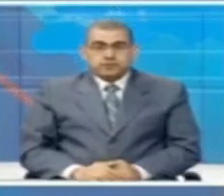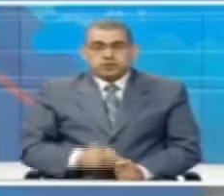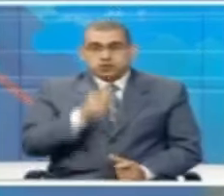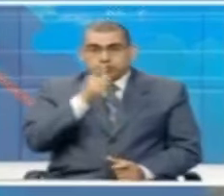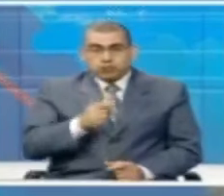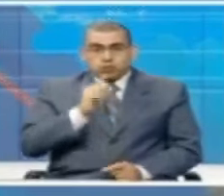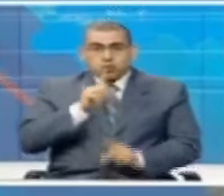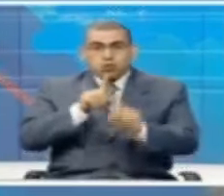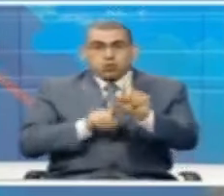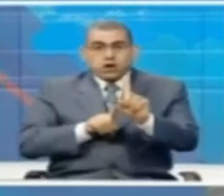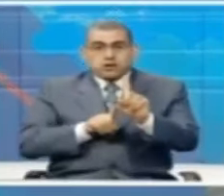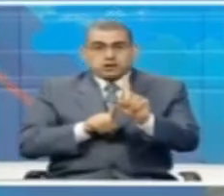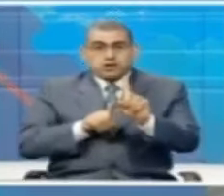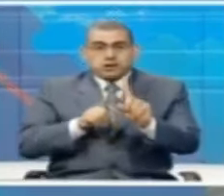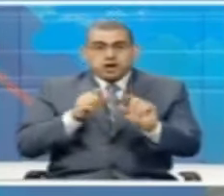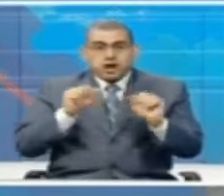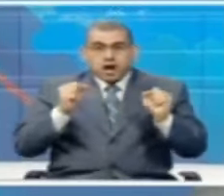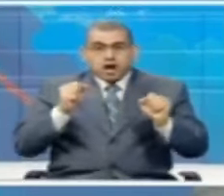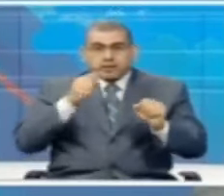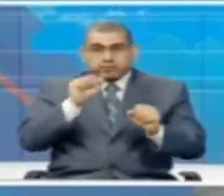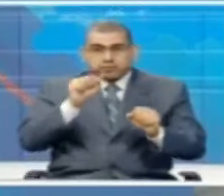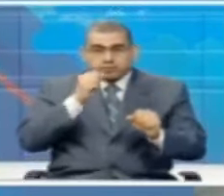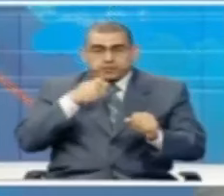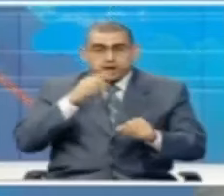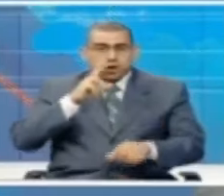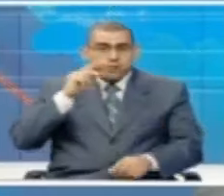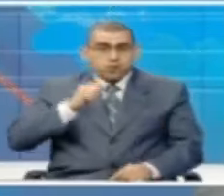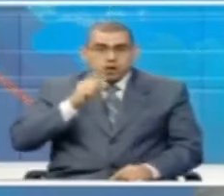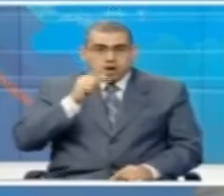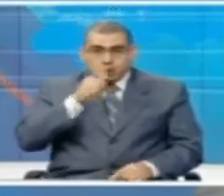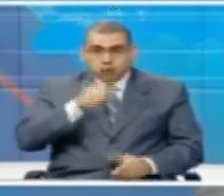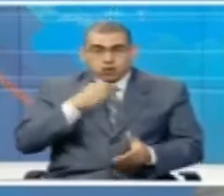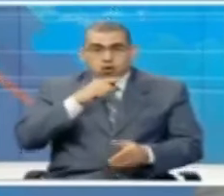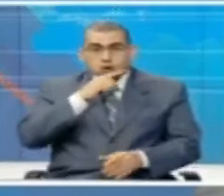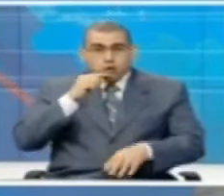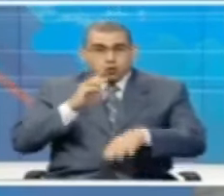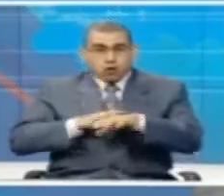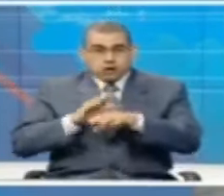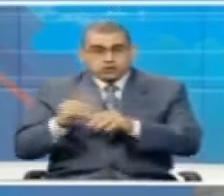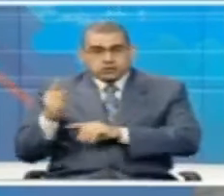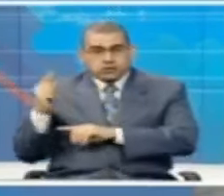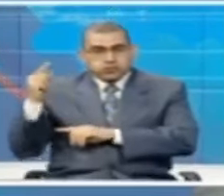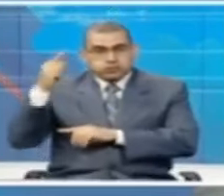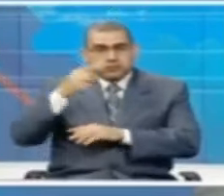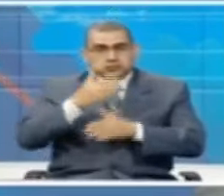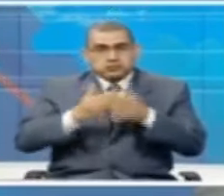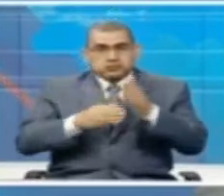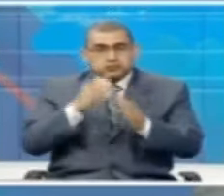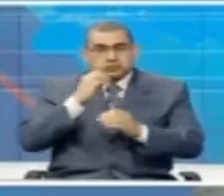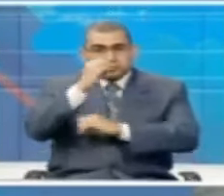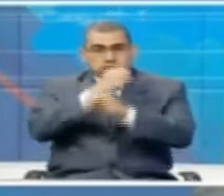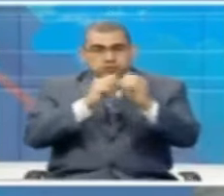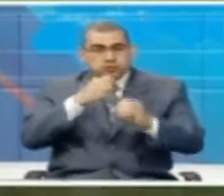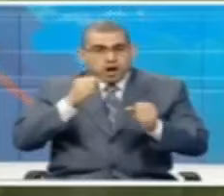قال جيرمان جالوشينكو وزير الطاقة الأوكراني إن روسيا هاجمت منشآت طاقة